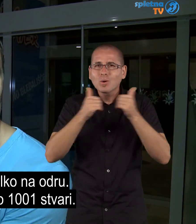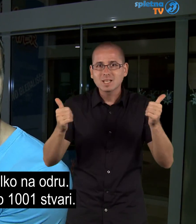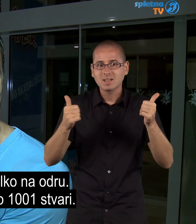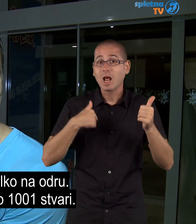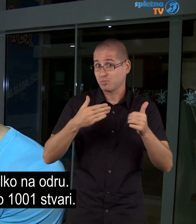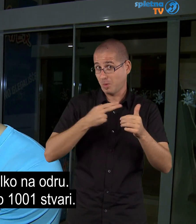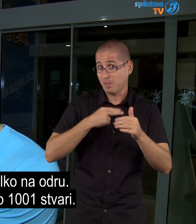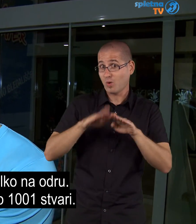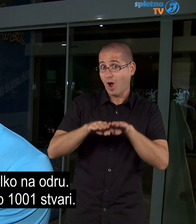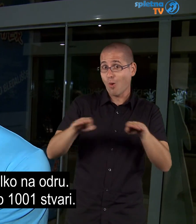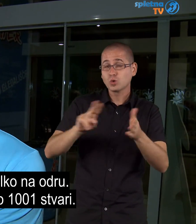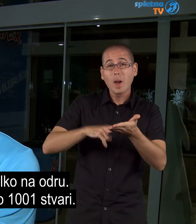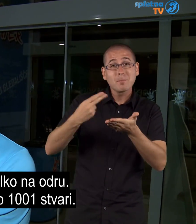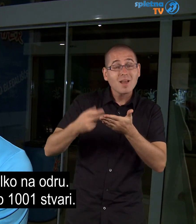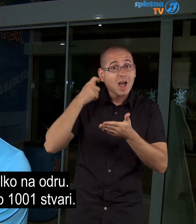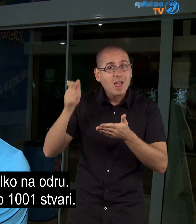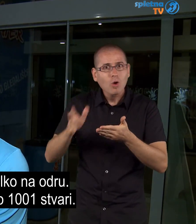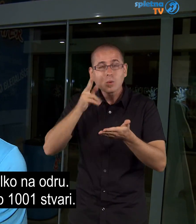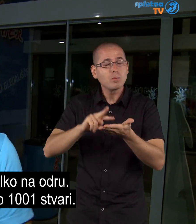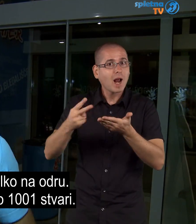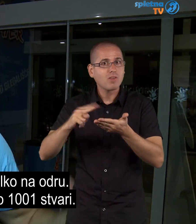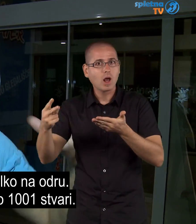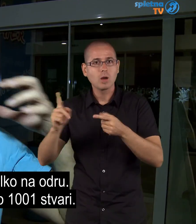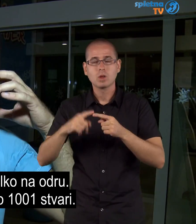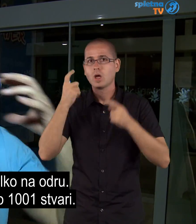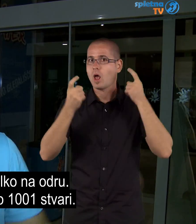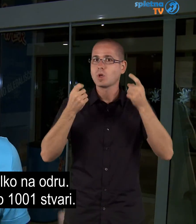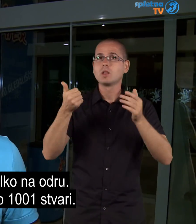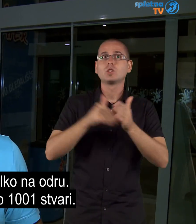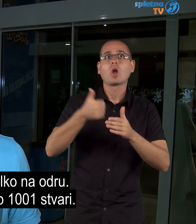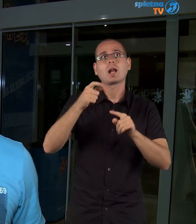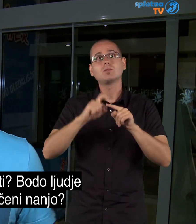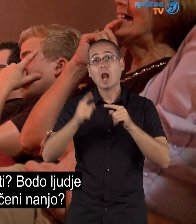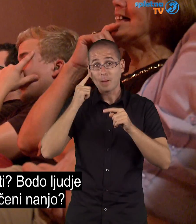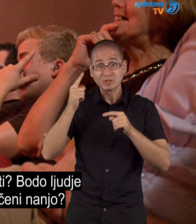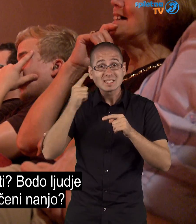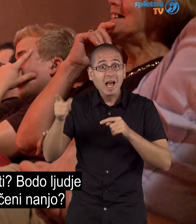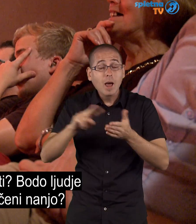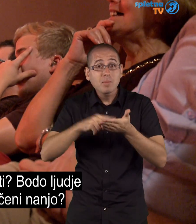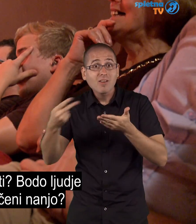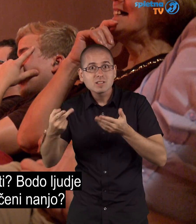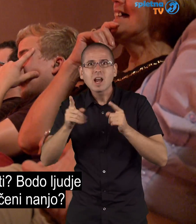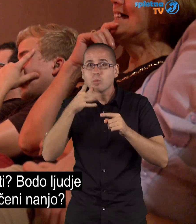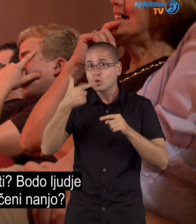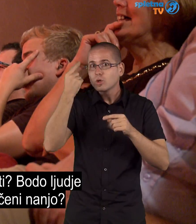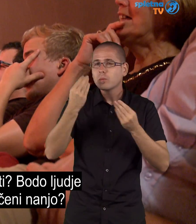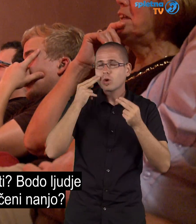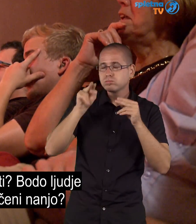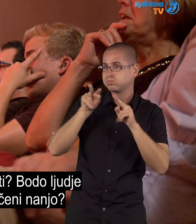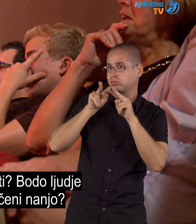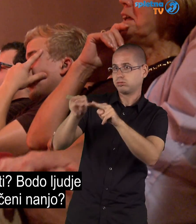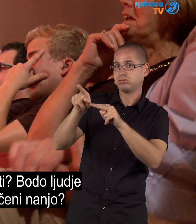gor na odru prevajalko, ko bo to prevajala in pa razmišljaš o 1001 stvari. A bo znala prevesti, a bo ljudje